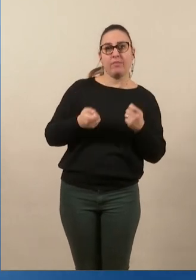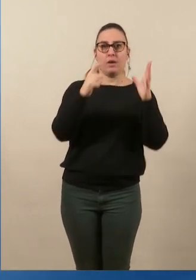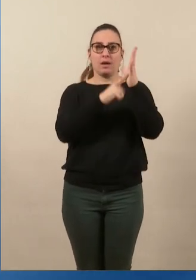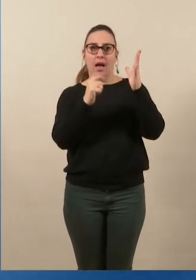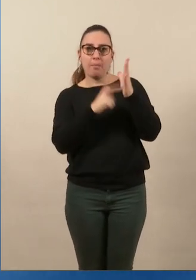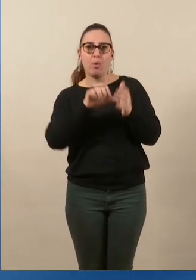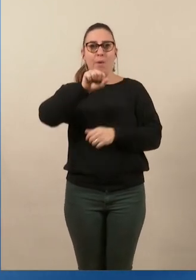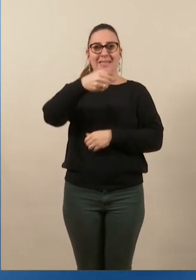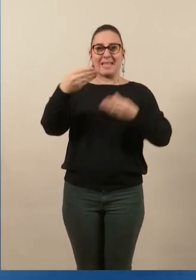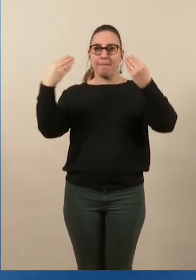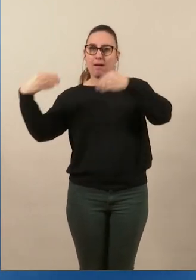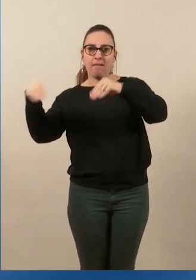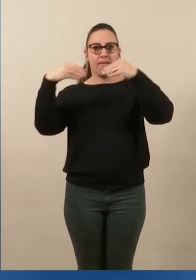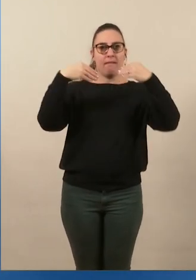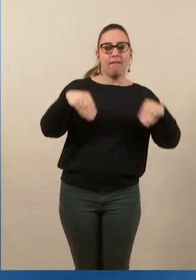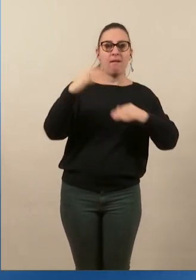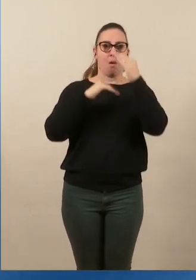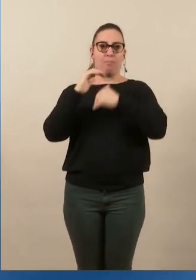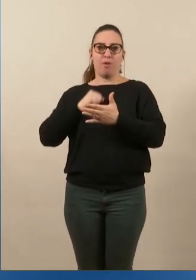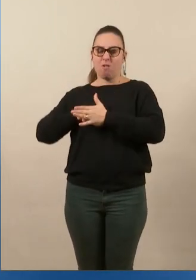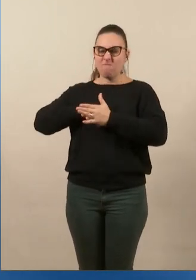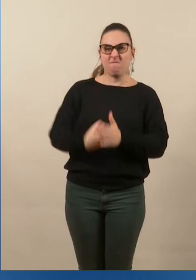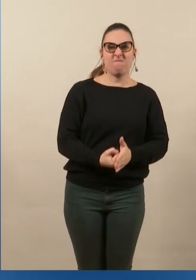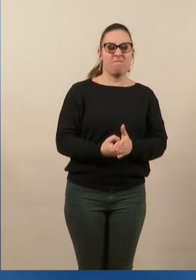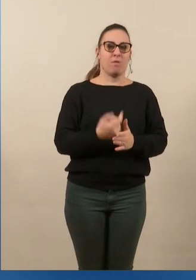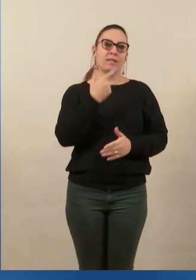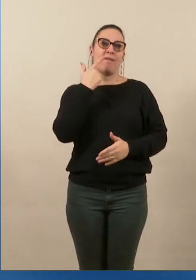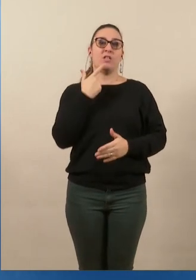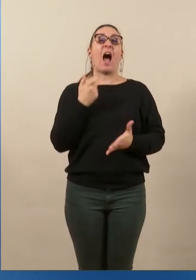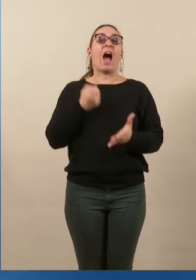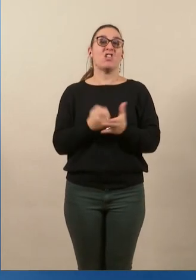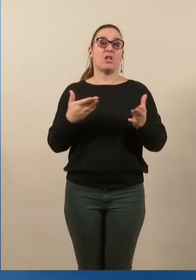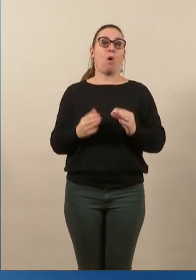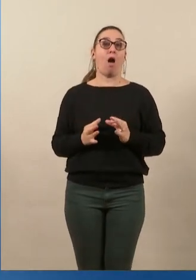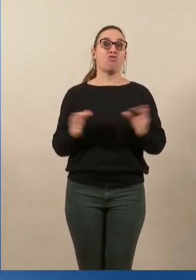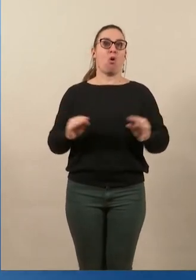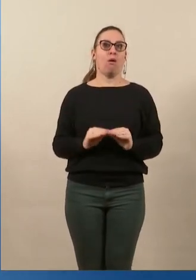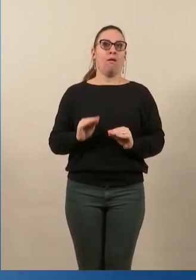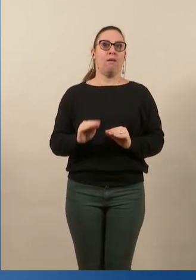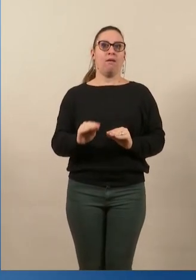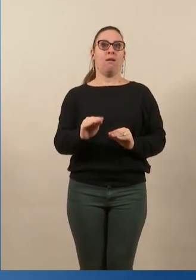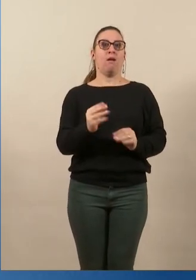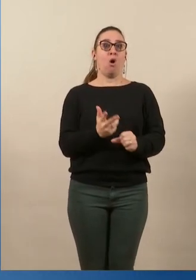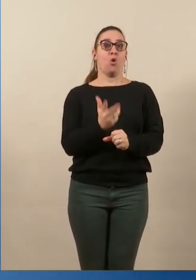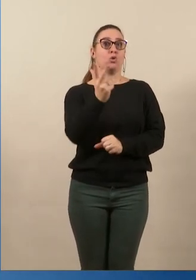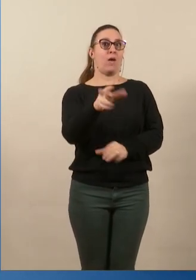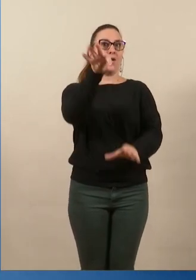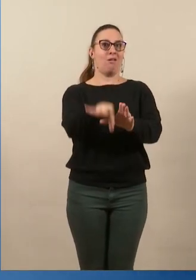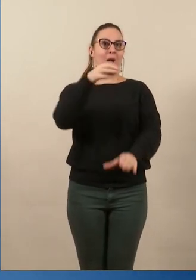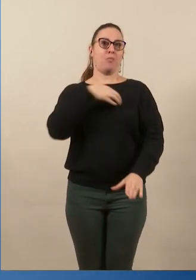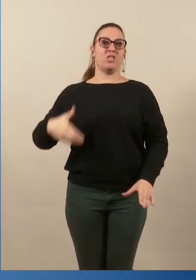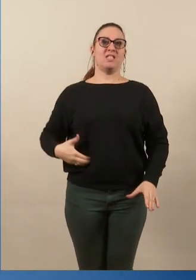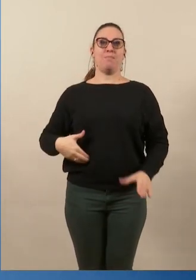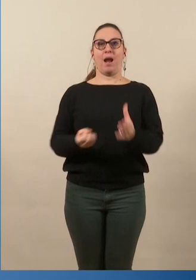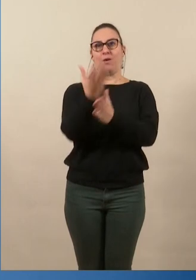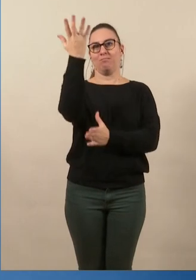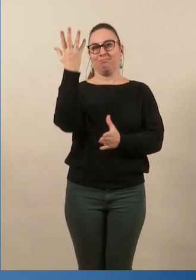de Sem le plan d'austérité ont juste permis d'acheter un peu de temps pour tenir jusqu'au prochaines les élections municipales car